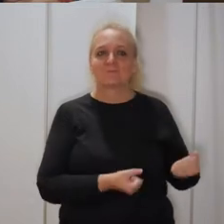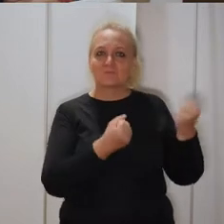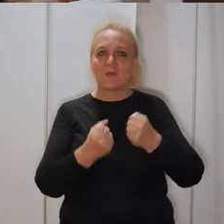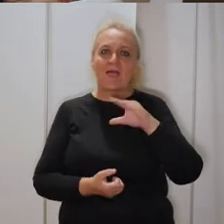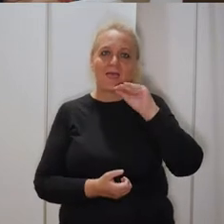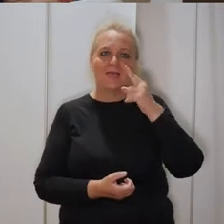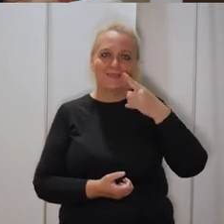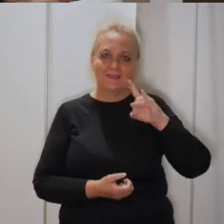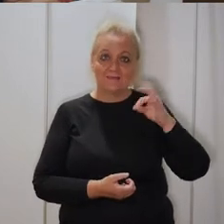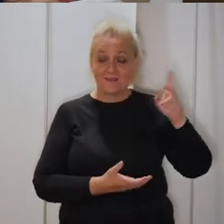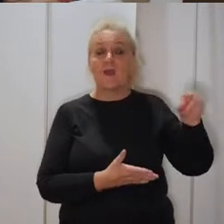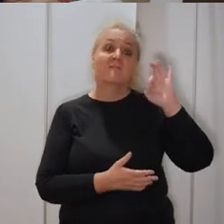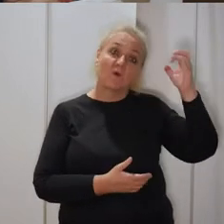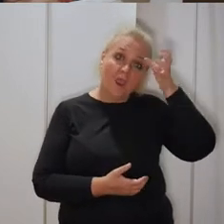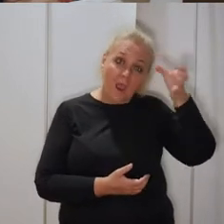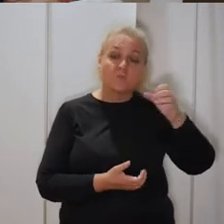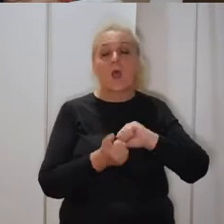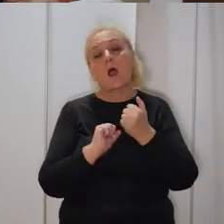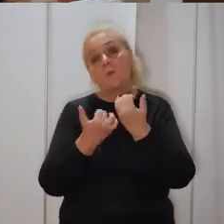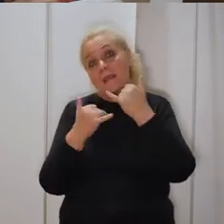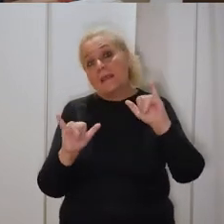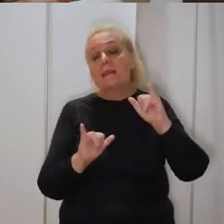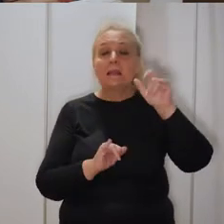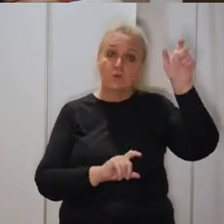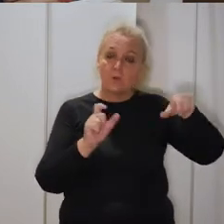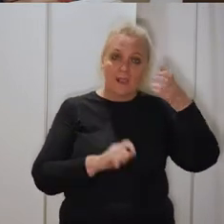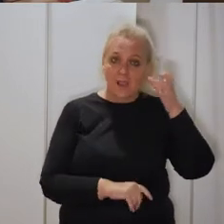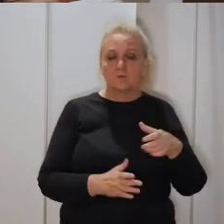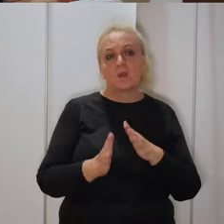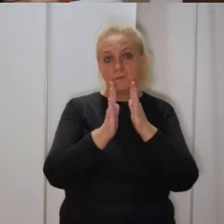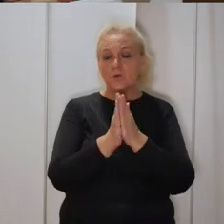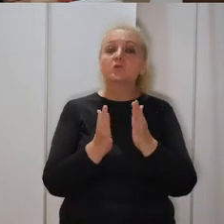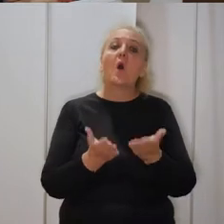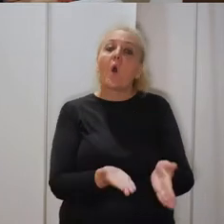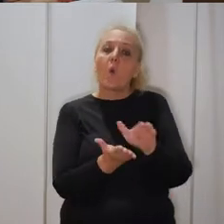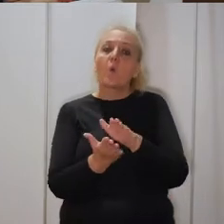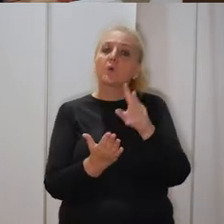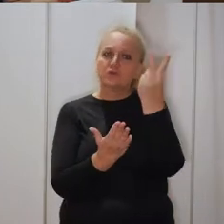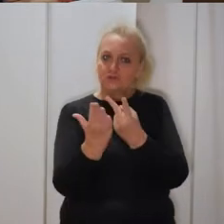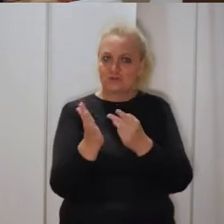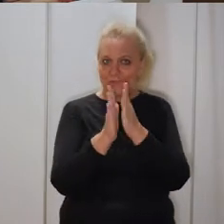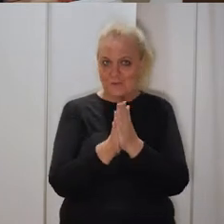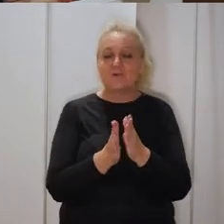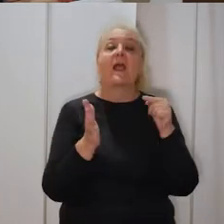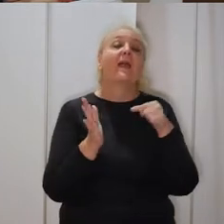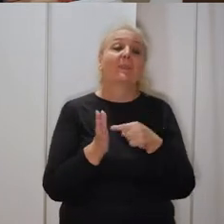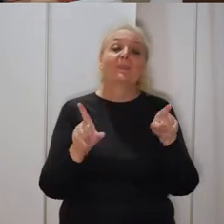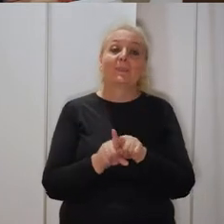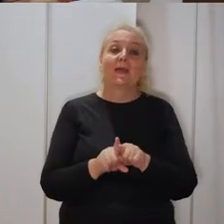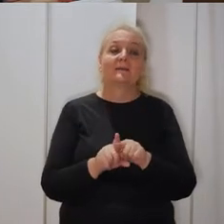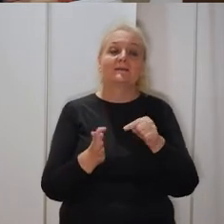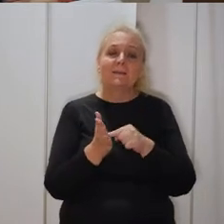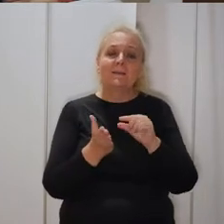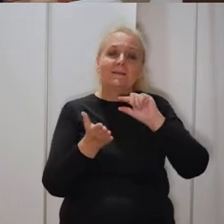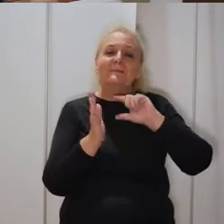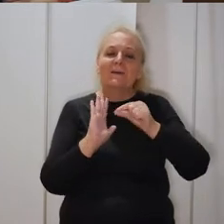oglądać. Niektóre są jej autorstwa, niektóre są autorstwa kogoś zupełnie innego, więc czytajcie okładki. Znajdziecie tam też super malutki zinek,